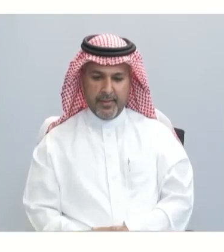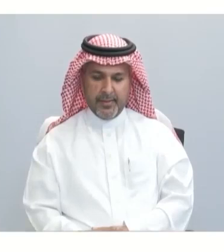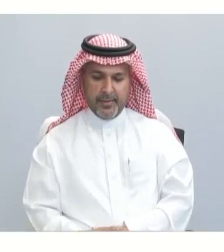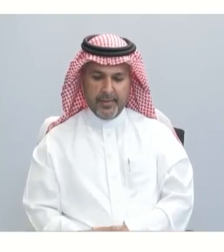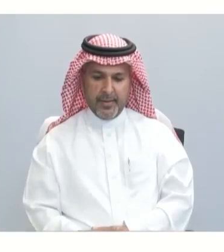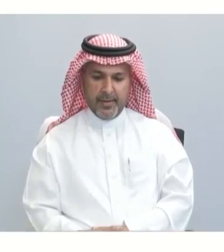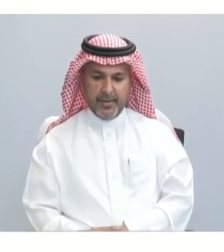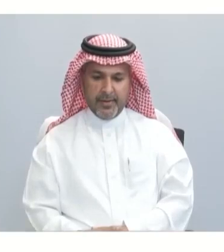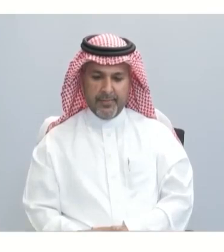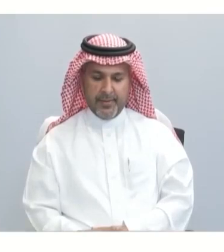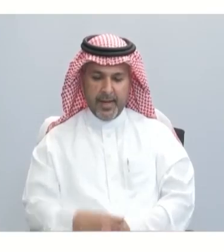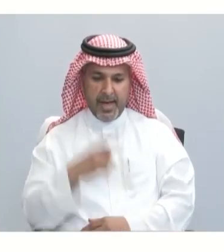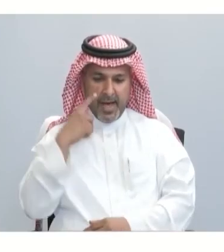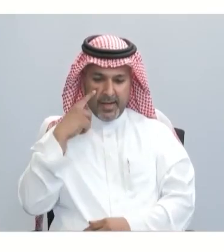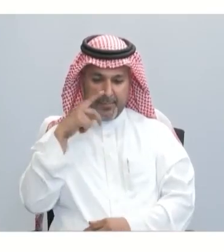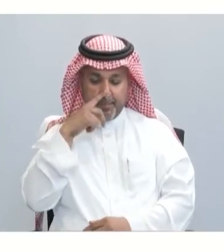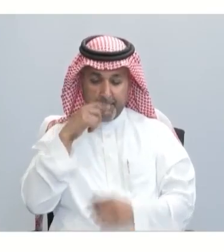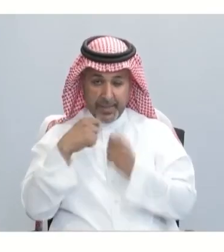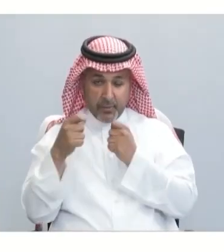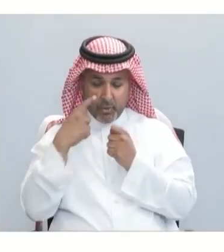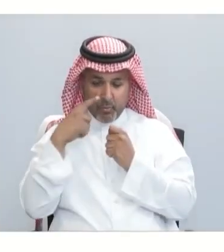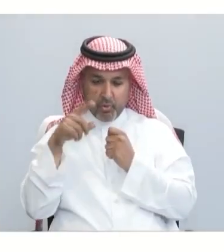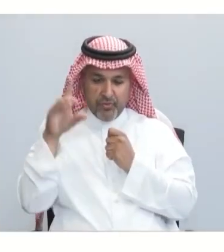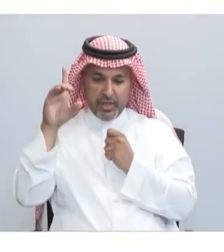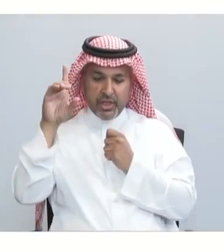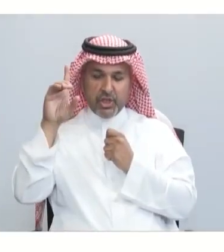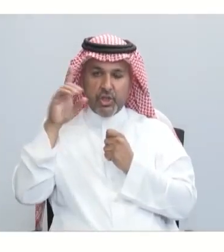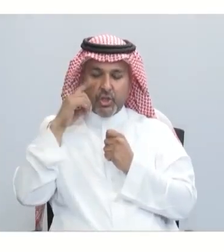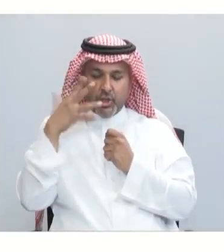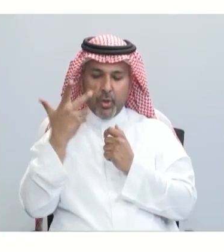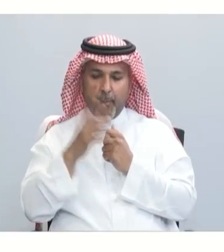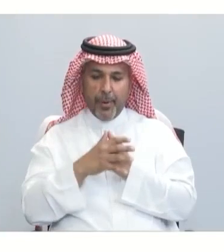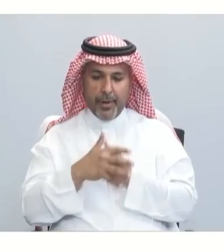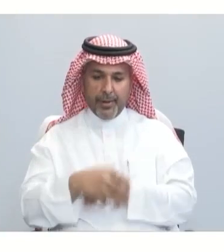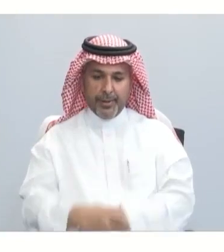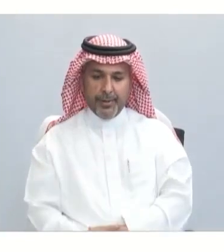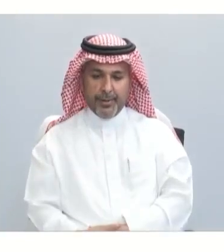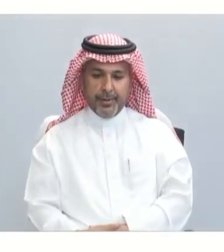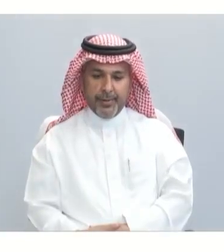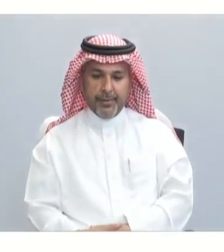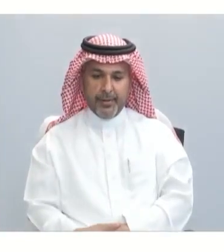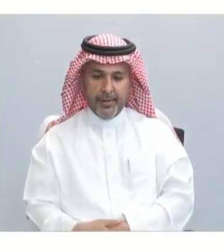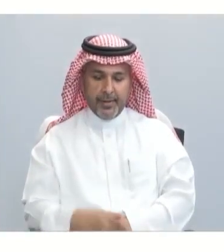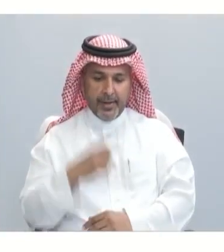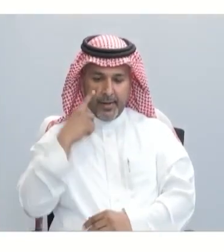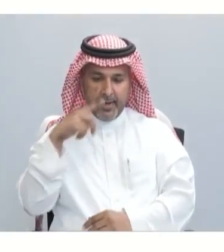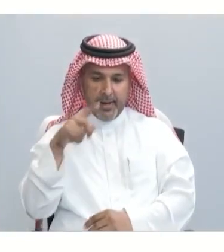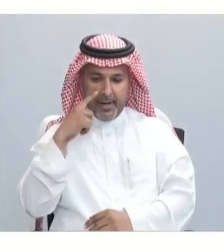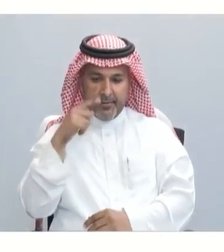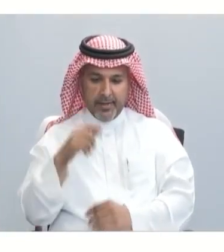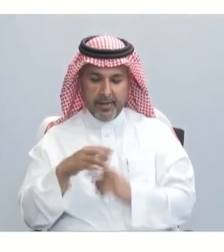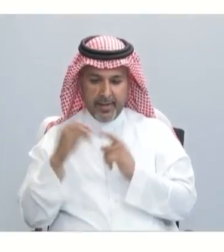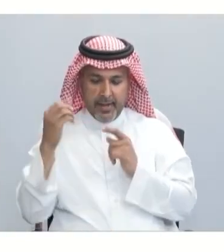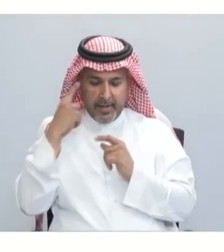نحن نريد 0 او 0 دي نا 5 مباشره لاحظ هنا ماذا 0 من 100 او 0